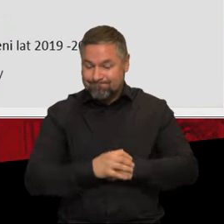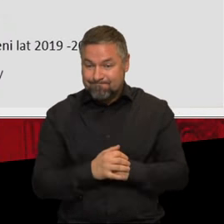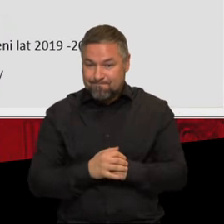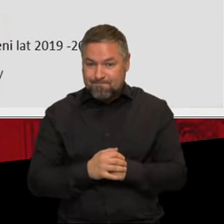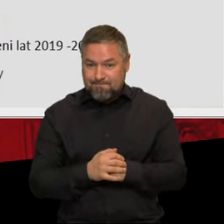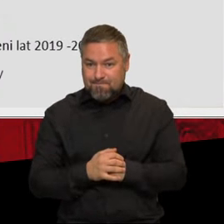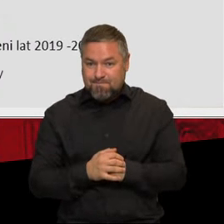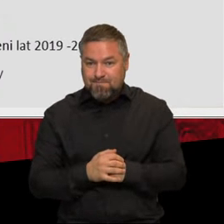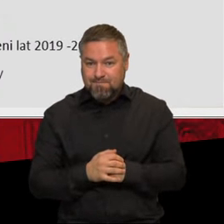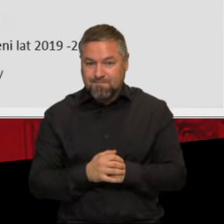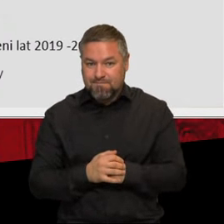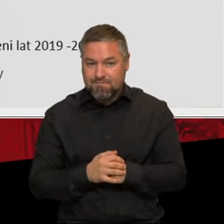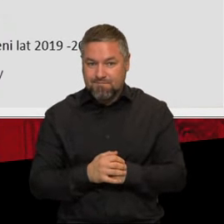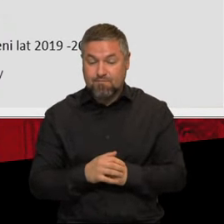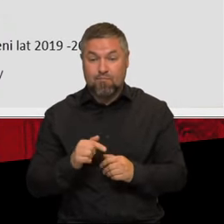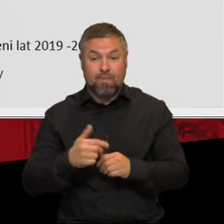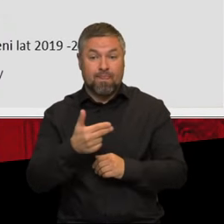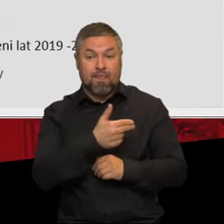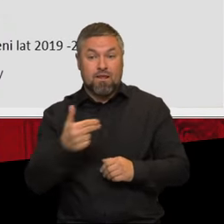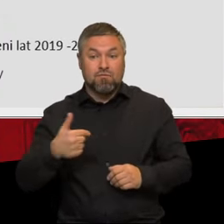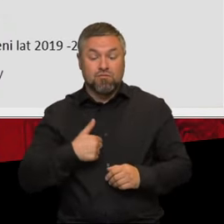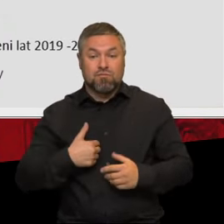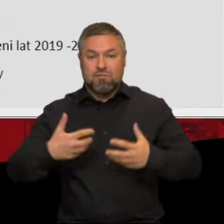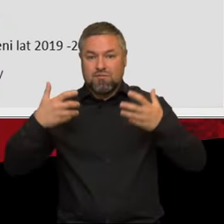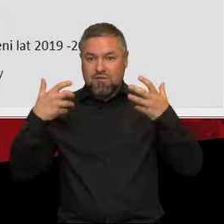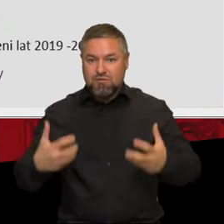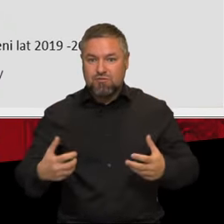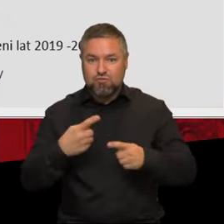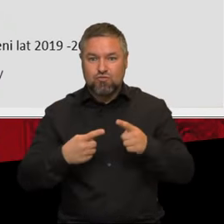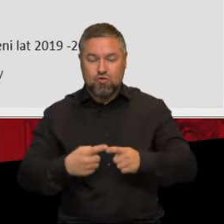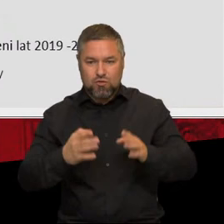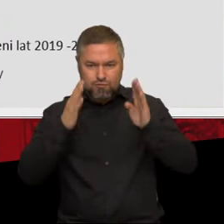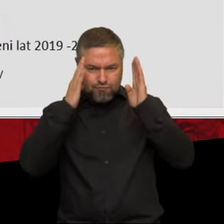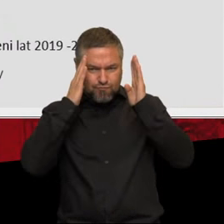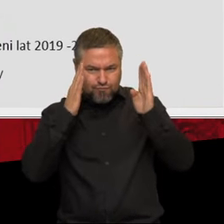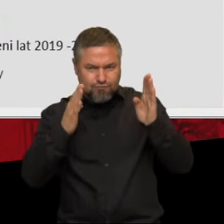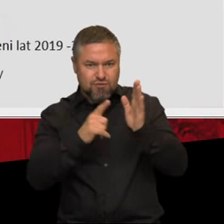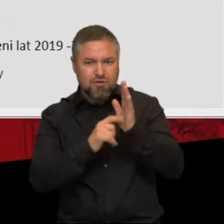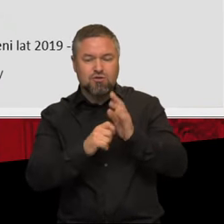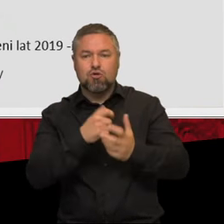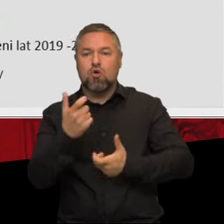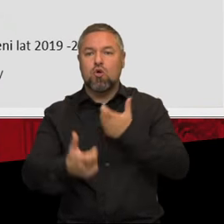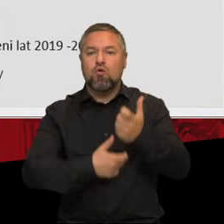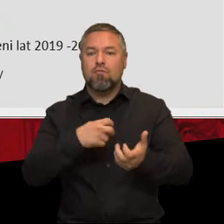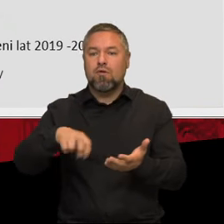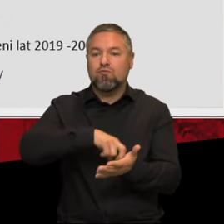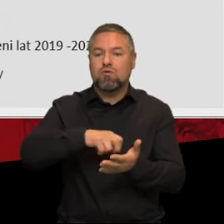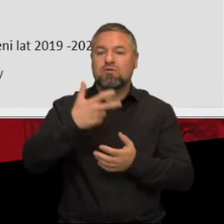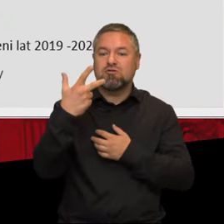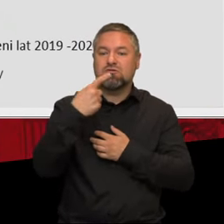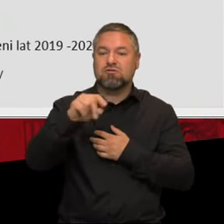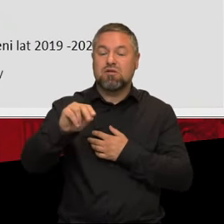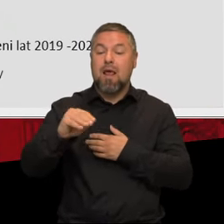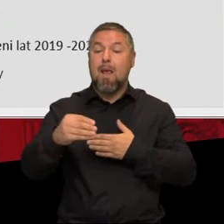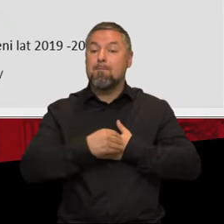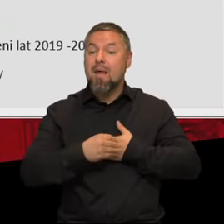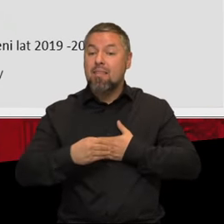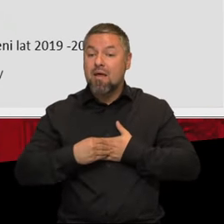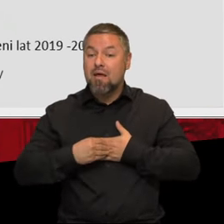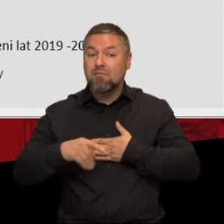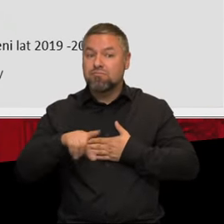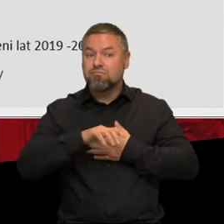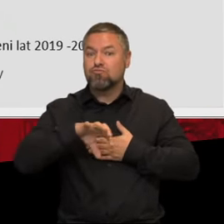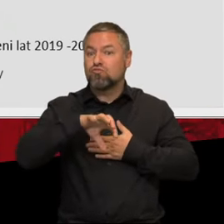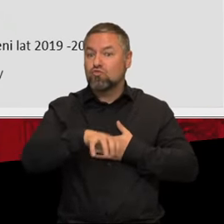taką dziedziną, na której chciałabym się teraz na chwilkę skupić, jest zastosowanie druku 3D w medycynie, ponieważ jest mi